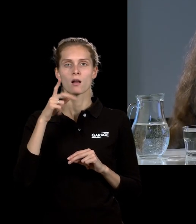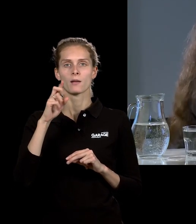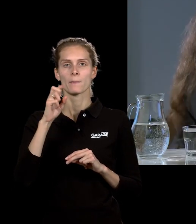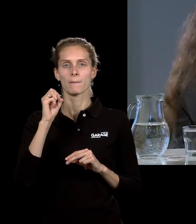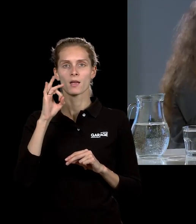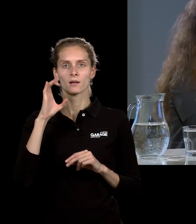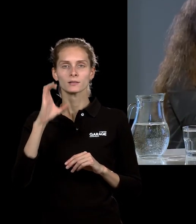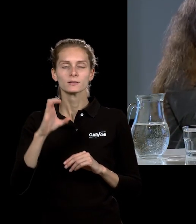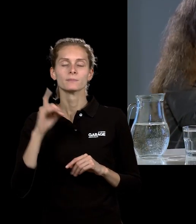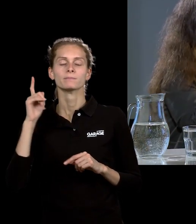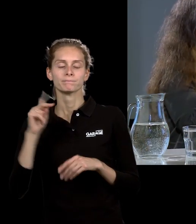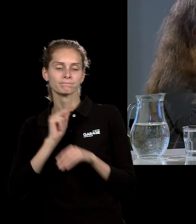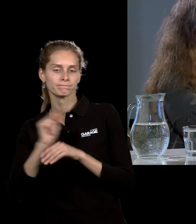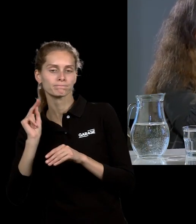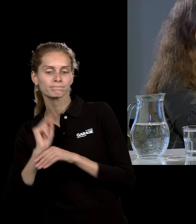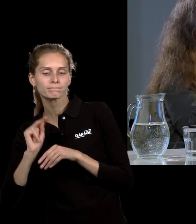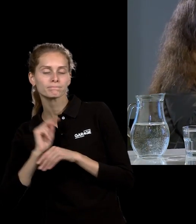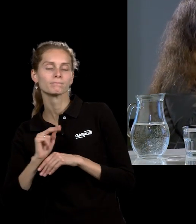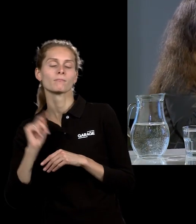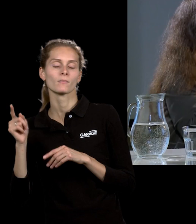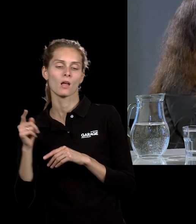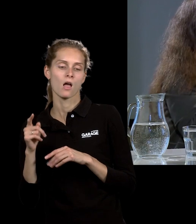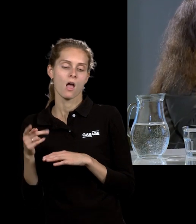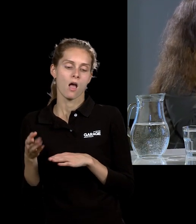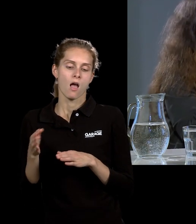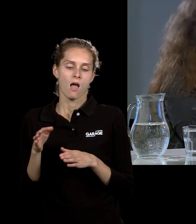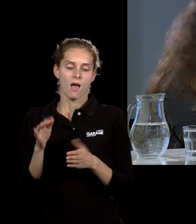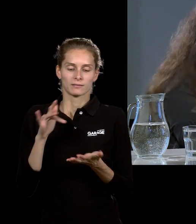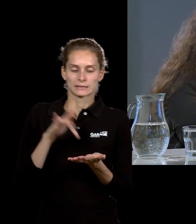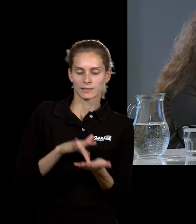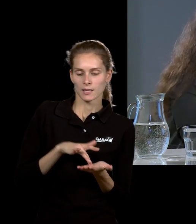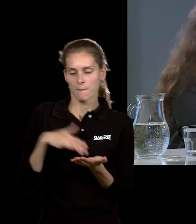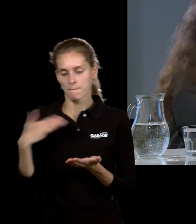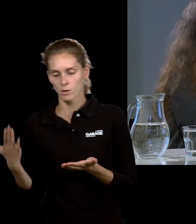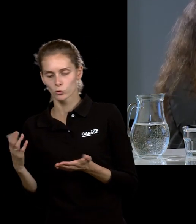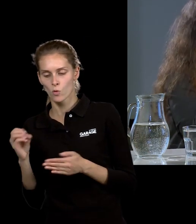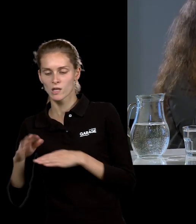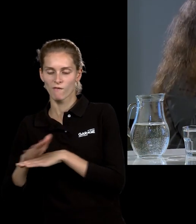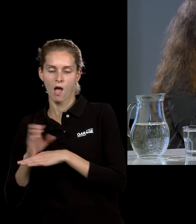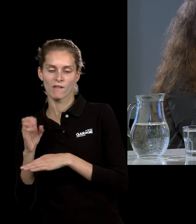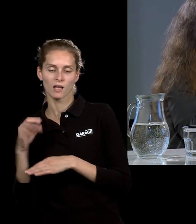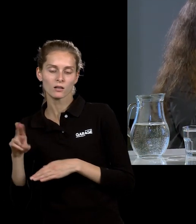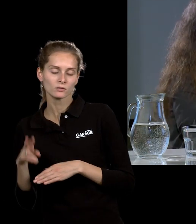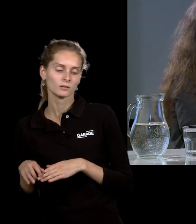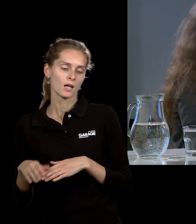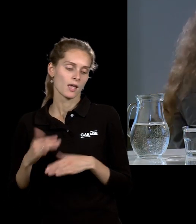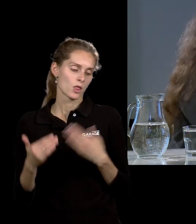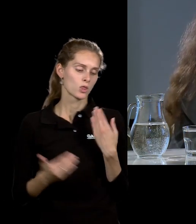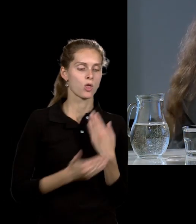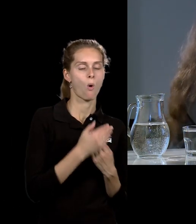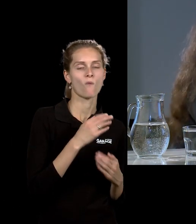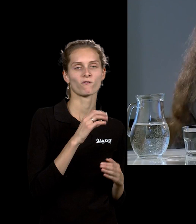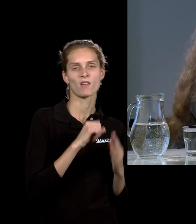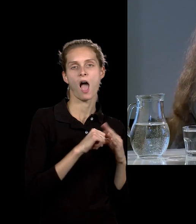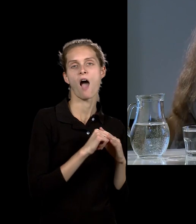было таким вот передаточным звеном между европейским авангардом и новым авангардом, послевоенным